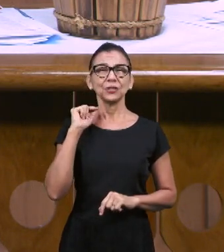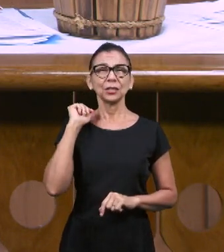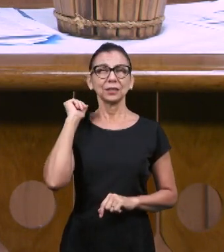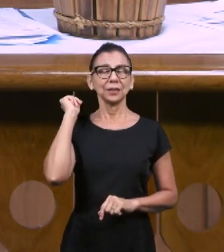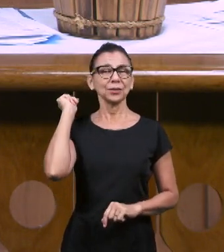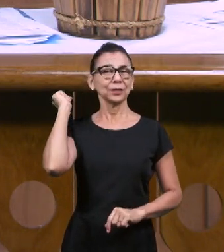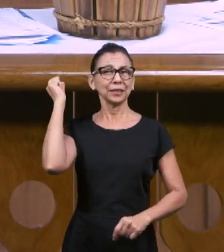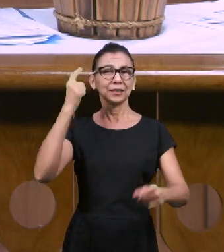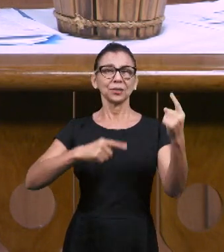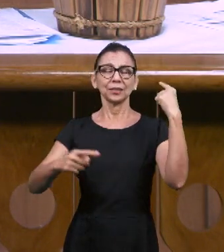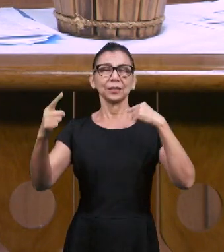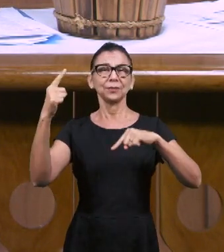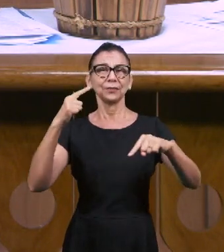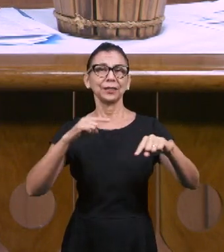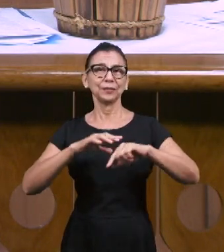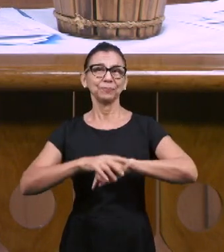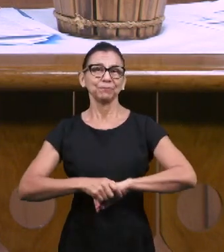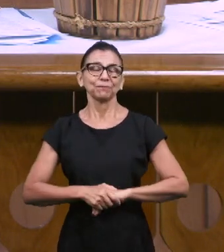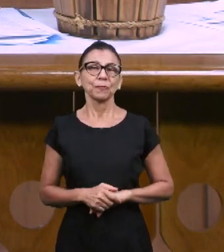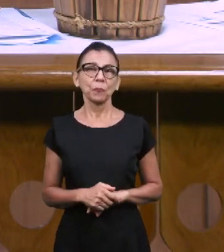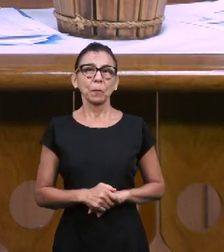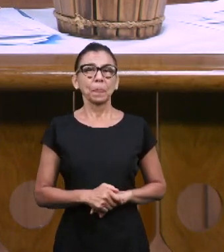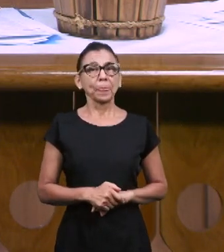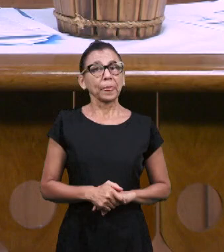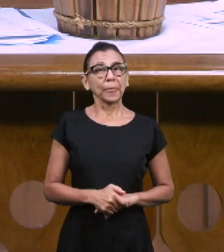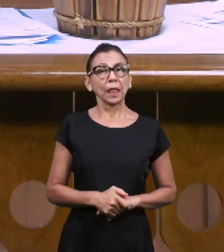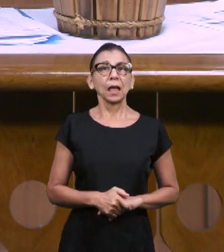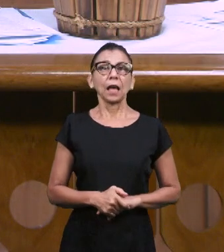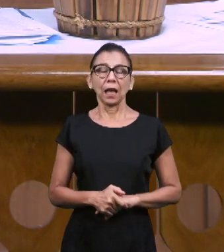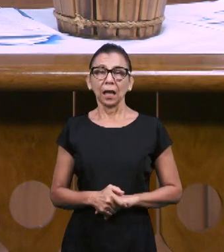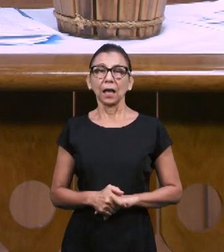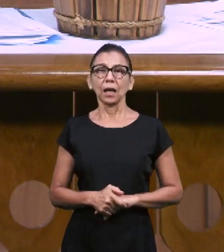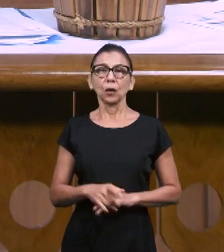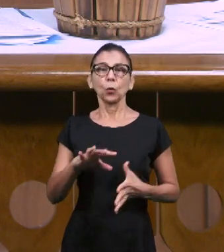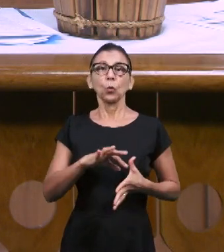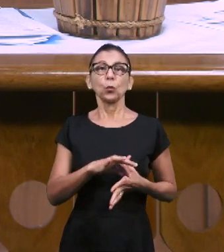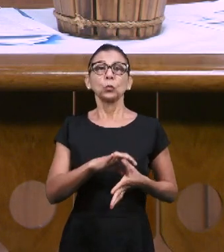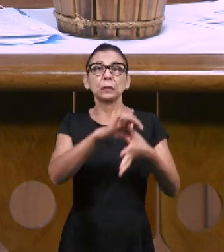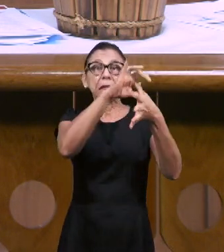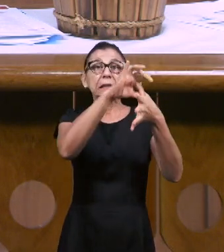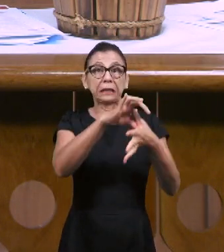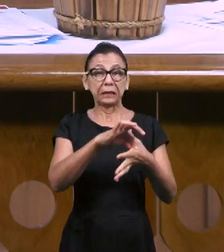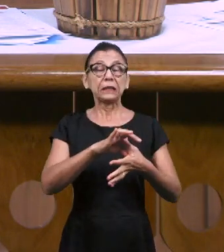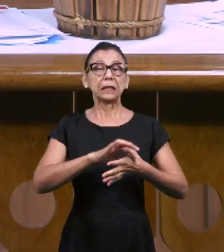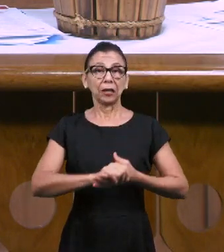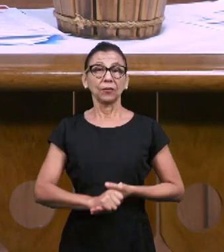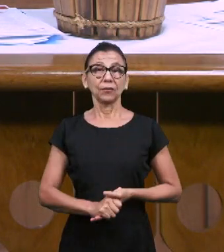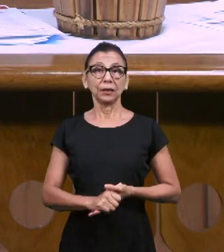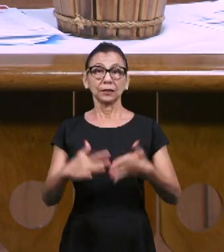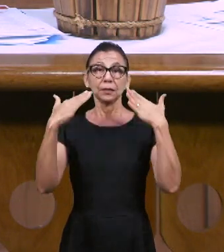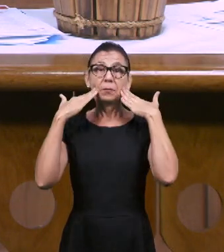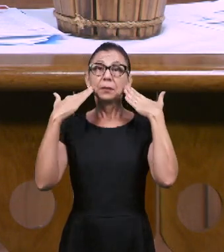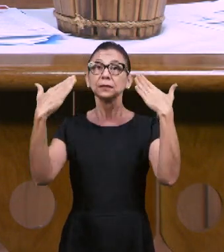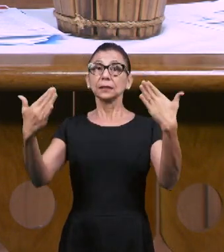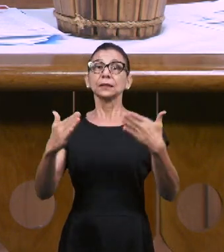nous, n'est-ce pas, l'apostate qui prêche ce qu'il a renié. Il renie ce qu'il a cru. Qu'est-ce que vous voulez